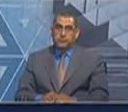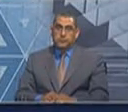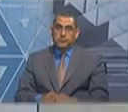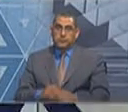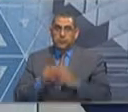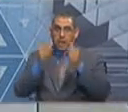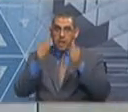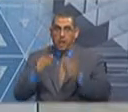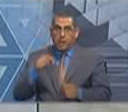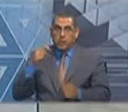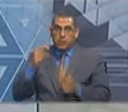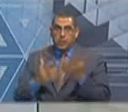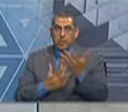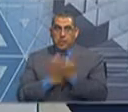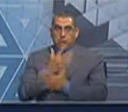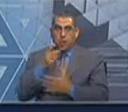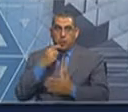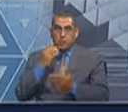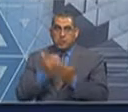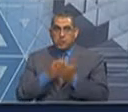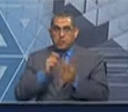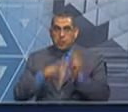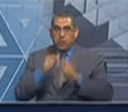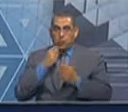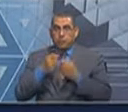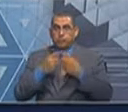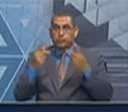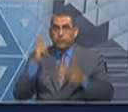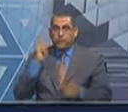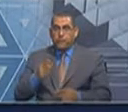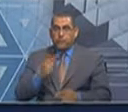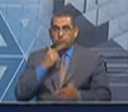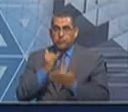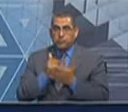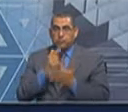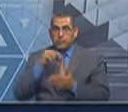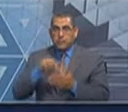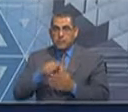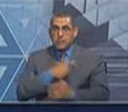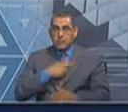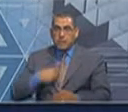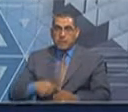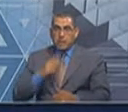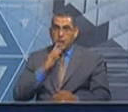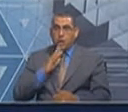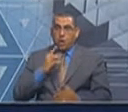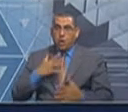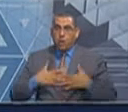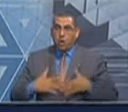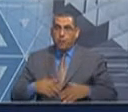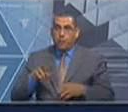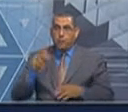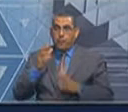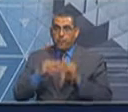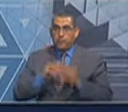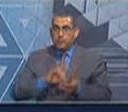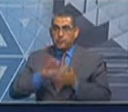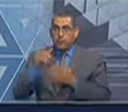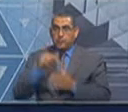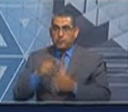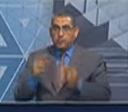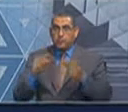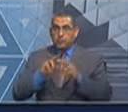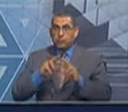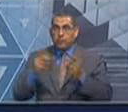أعلنت وزير التجارة والصناعة ليفين جامع عن انتهاء أزمة فرض السلطات الكينية رسوما جمركية على الصادرات المصرية